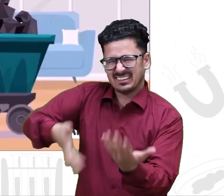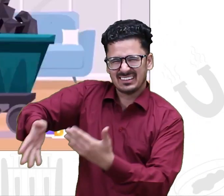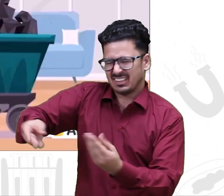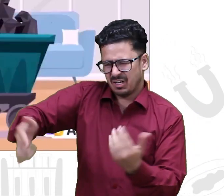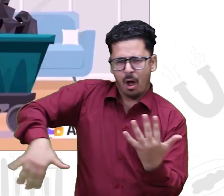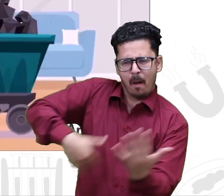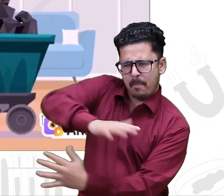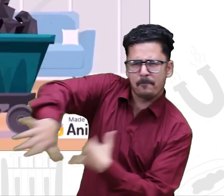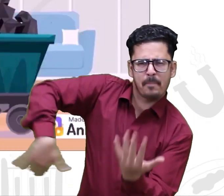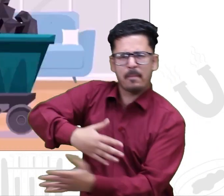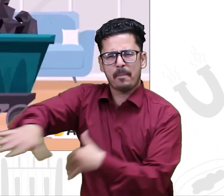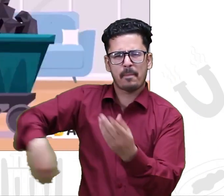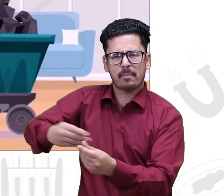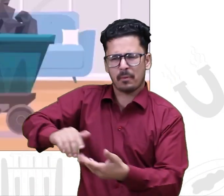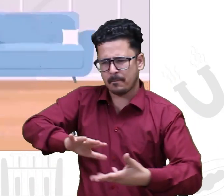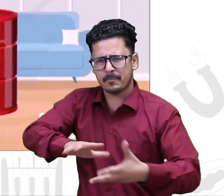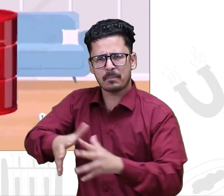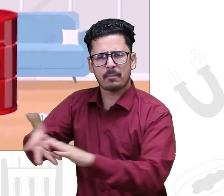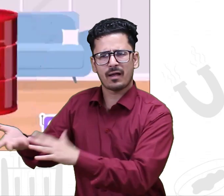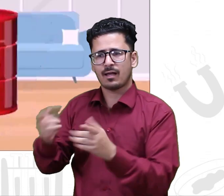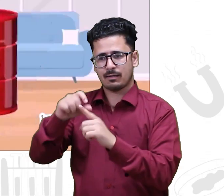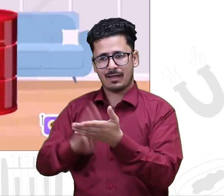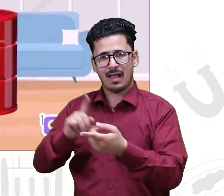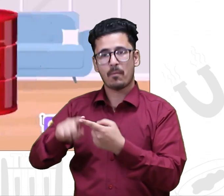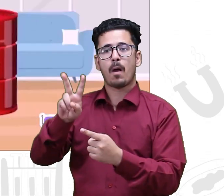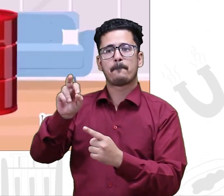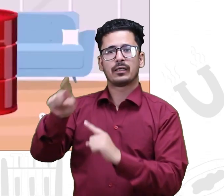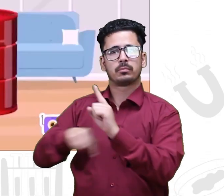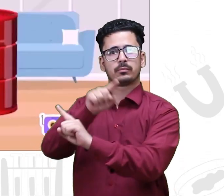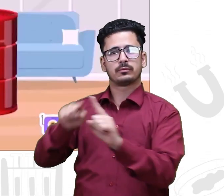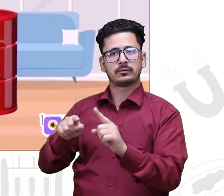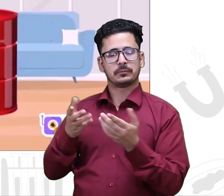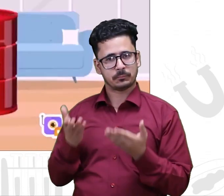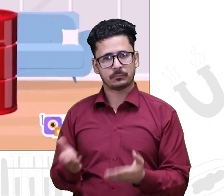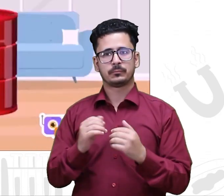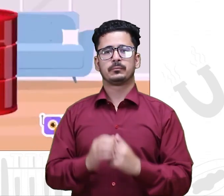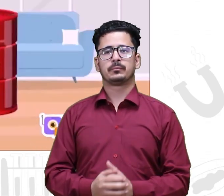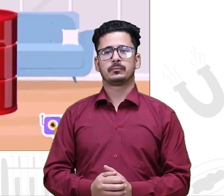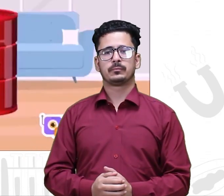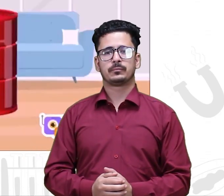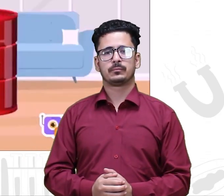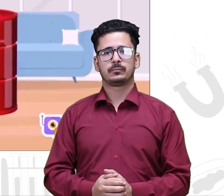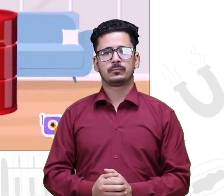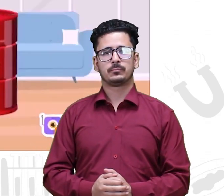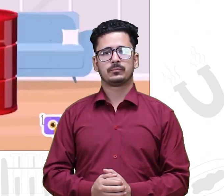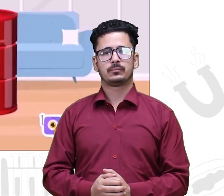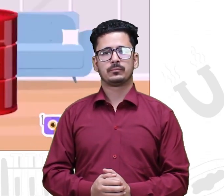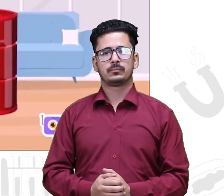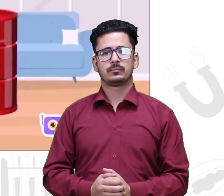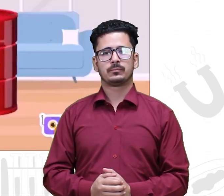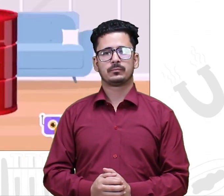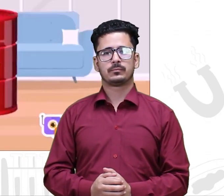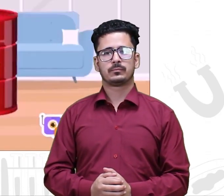कोळसा, जीवाश्म इंधन तथा नगरपालिकेचा कचरा यांपासून निर्मित मिथेनॉलचे DME मध्ये रूपांतर करून जीवाश्म